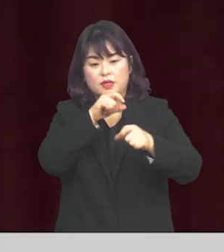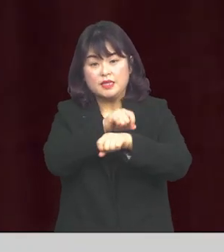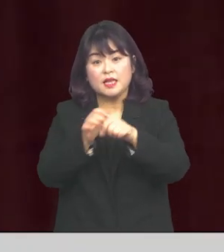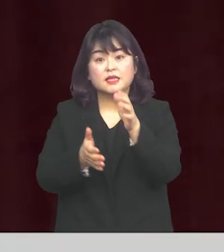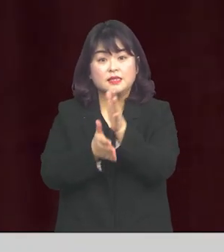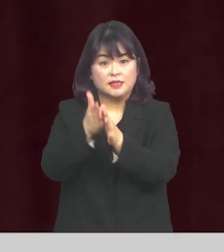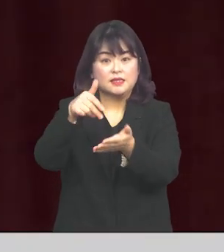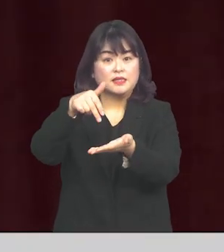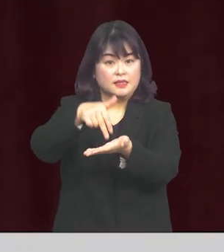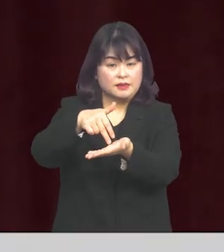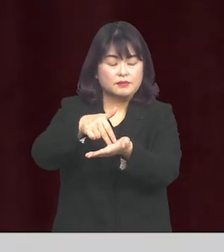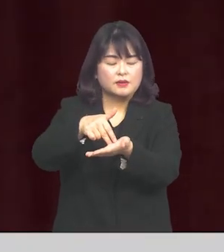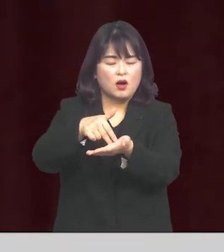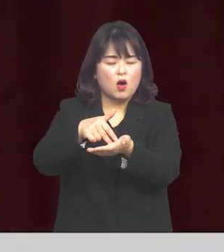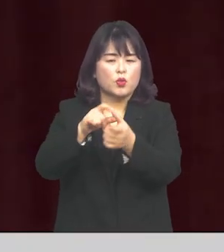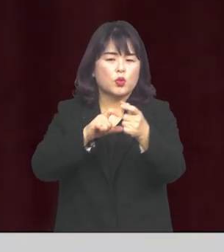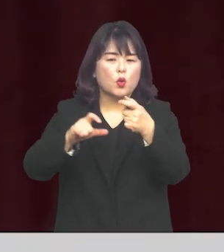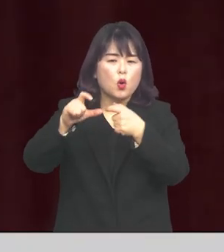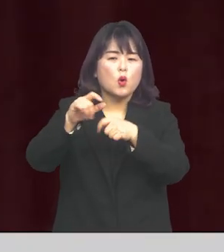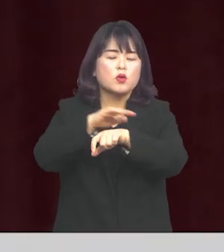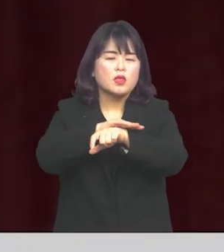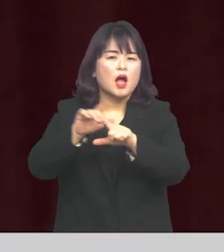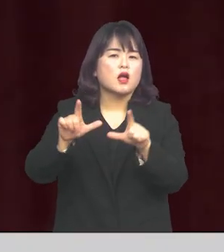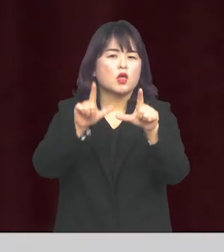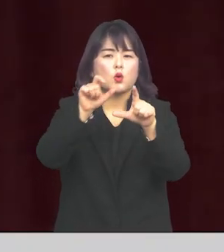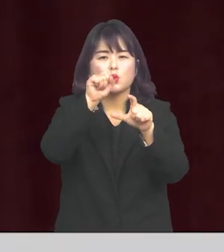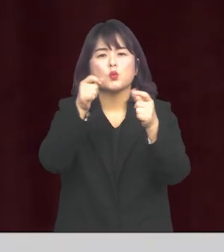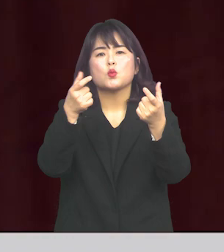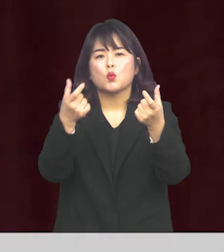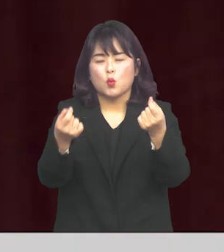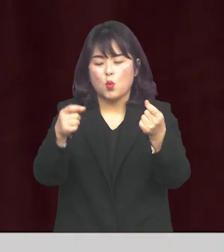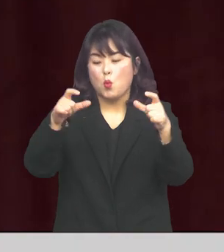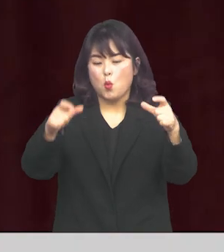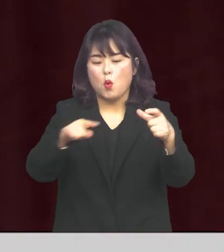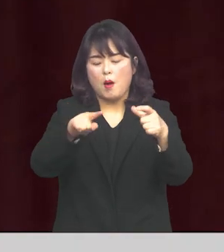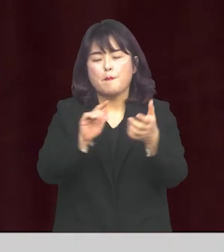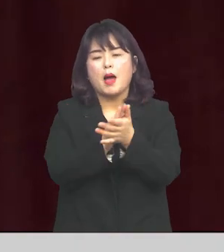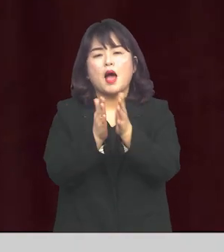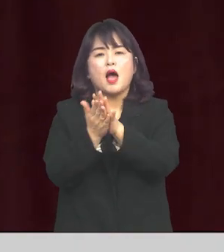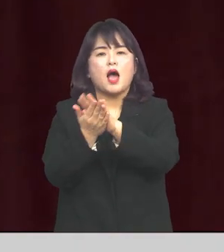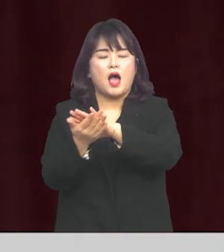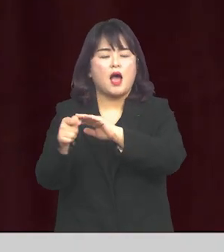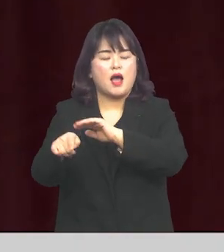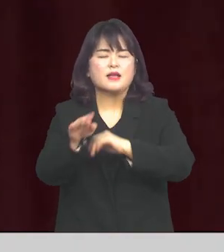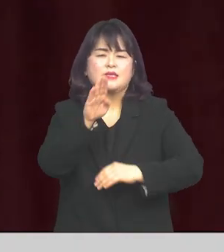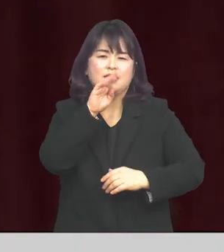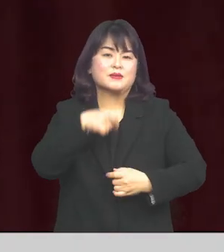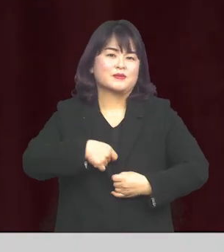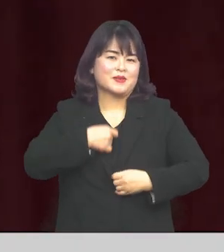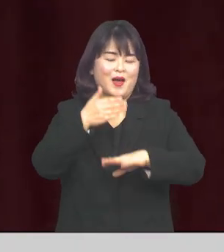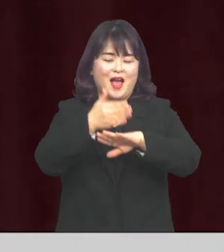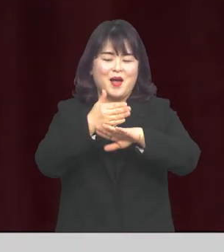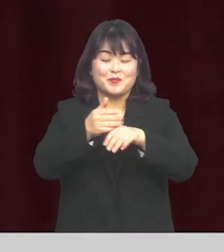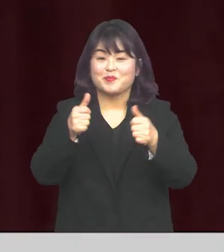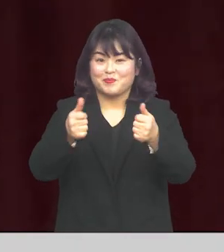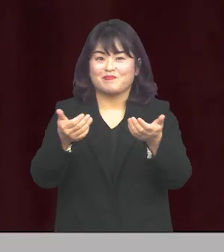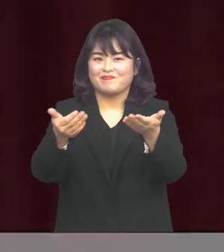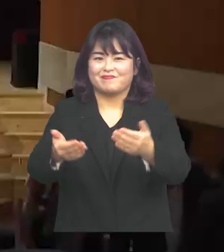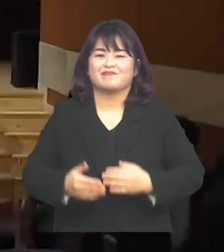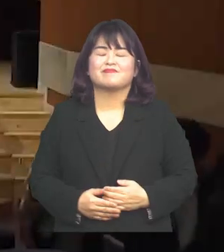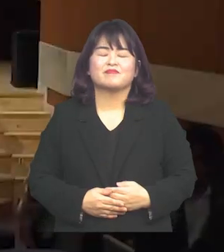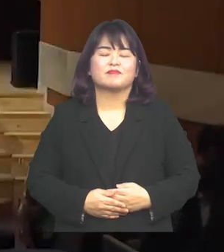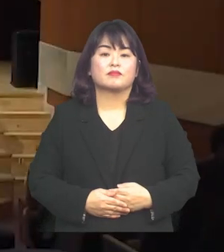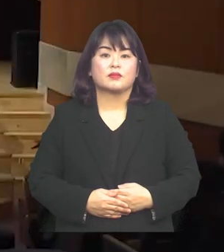우리 용인특례시가 더욱더 살기 좋은 고장으로 이렇게 바뀌는 데 대해서 진심으로 감사하다는 말씀을